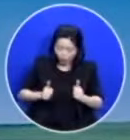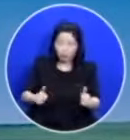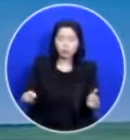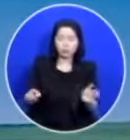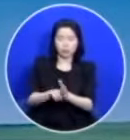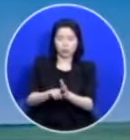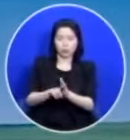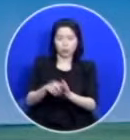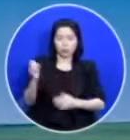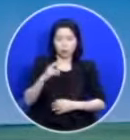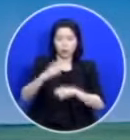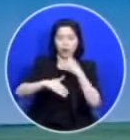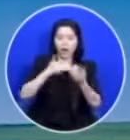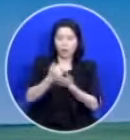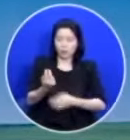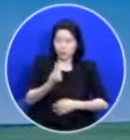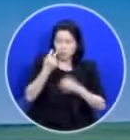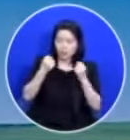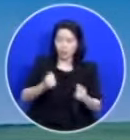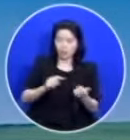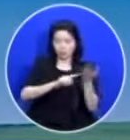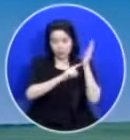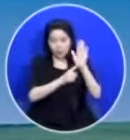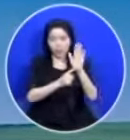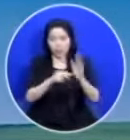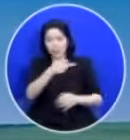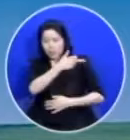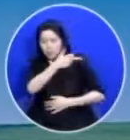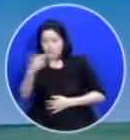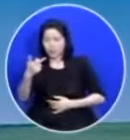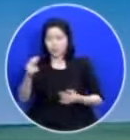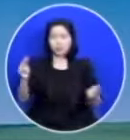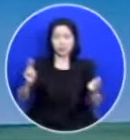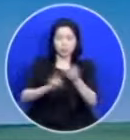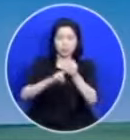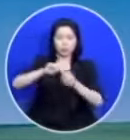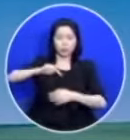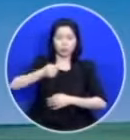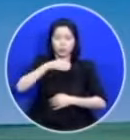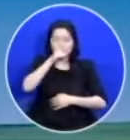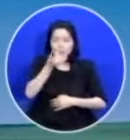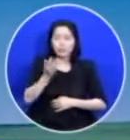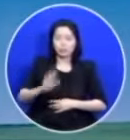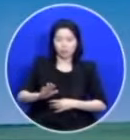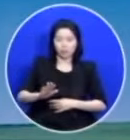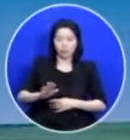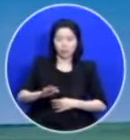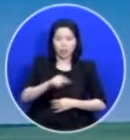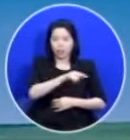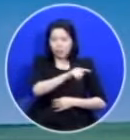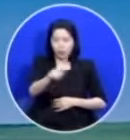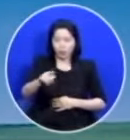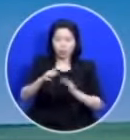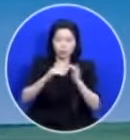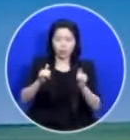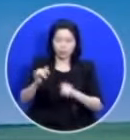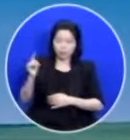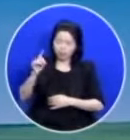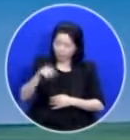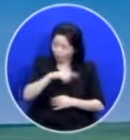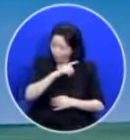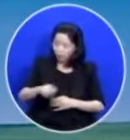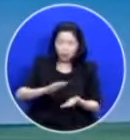하나님의 살아계심을 드러내는에 큰 기적도 있었는데도 그들은 절대 변하지 않습니다 도리어